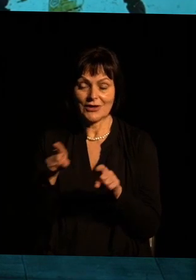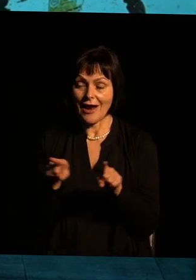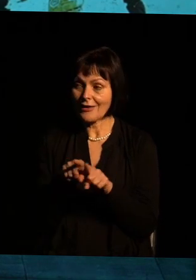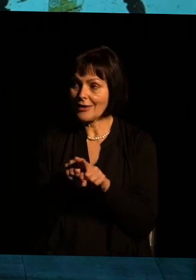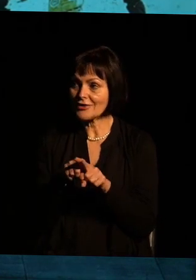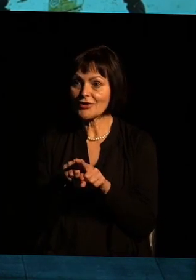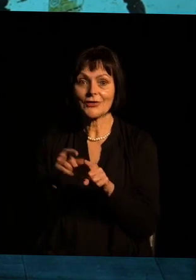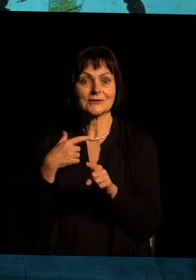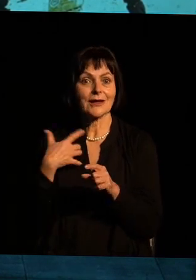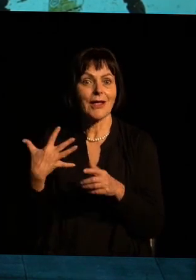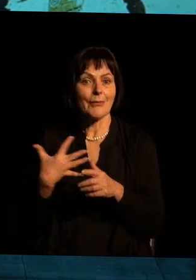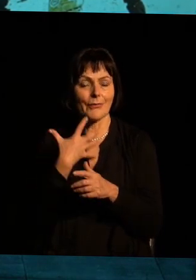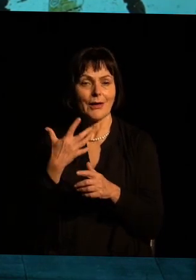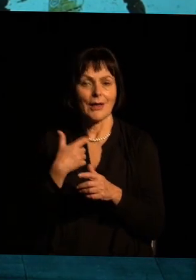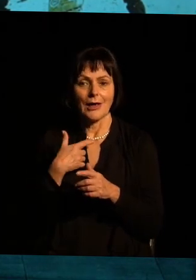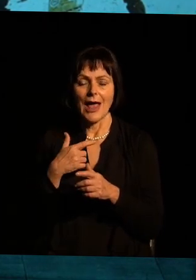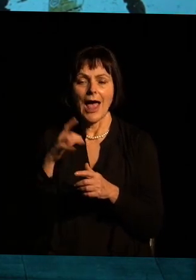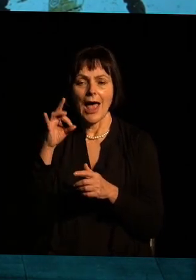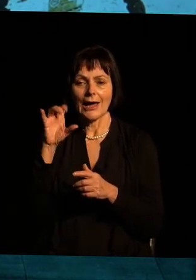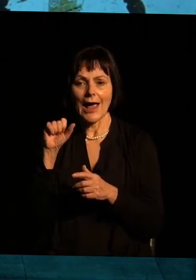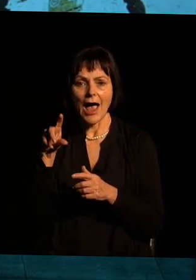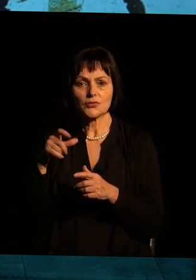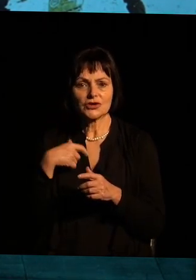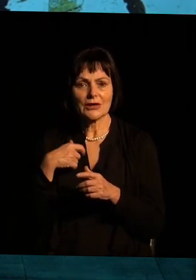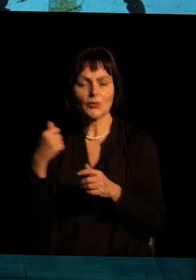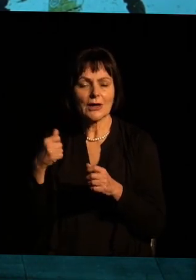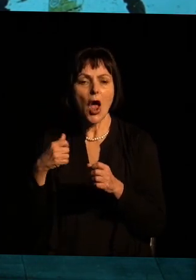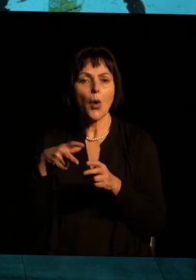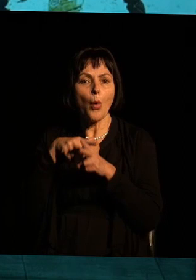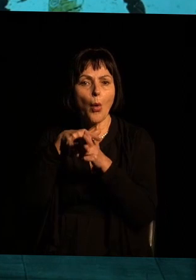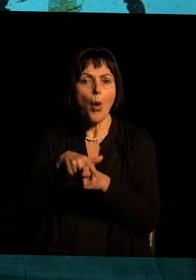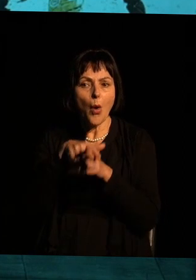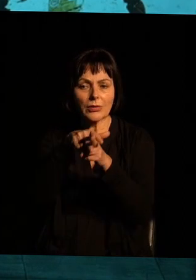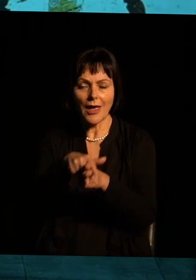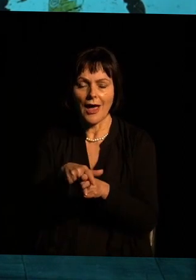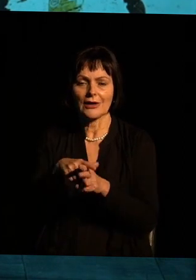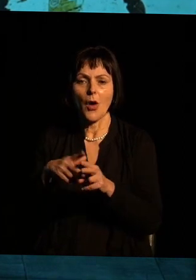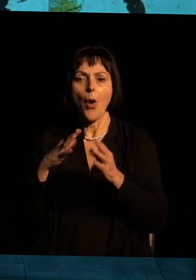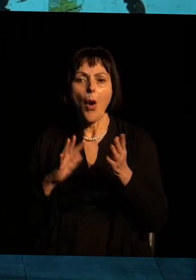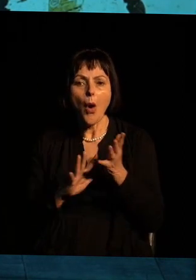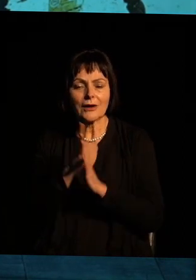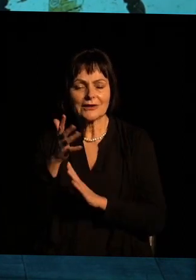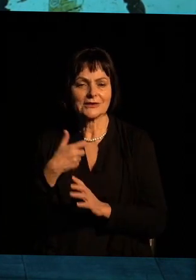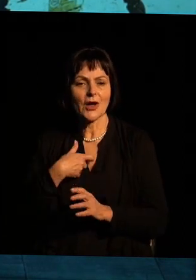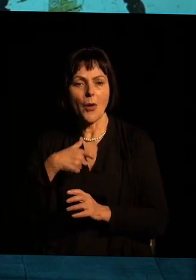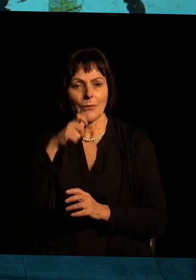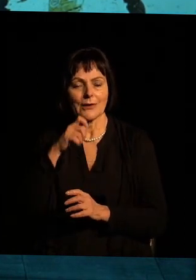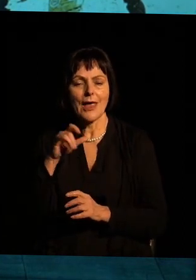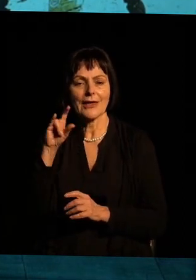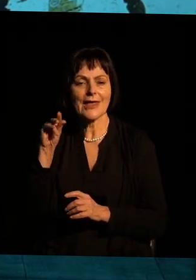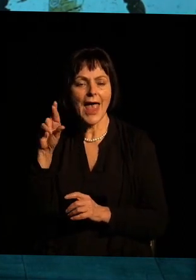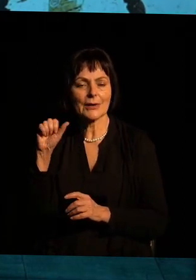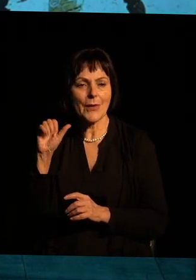również to jest egzotyka, że są ci gaucho, którzy tam jeżdżą na koniach, gdzie są ogniska, gdzie się pije tą yerba mate,